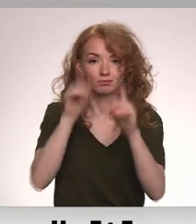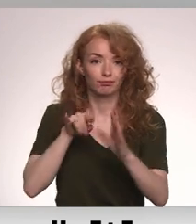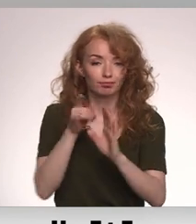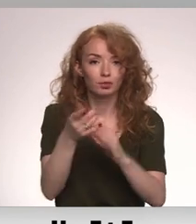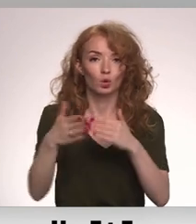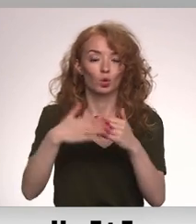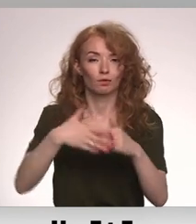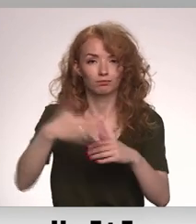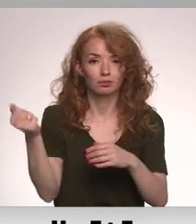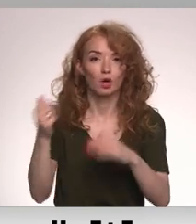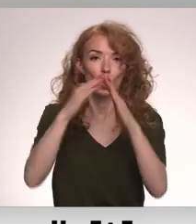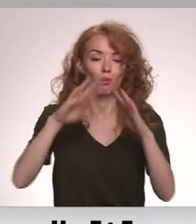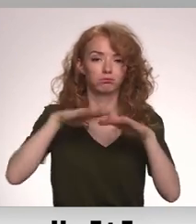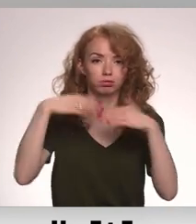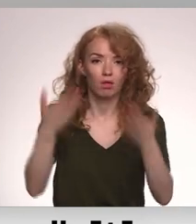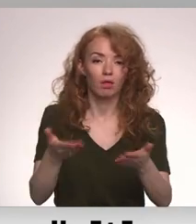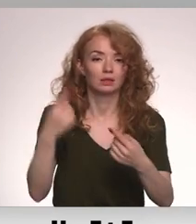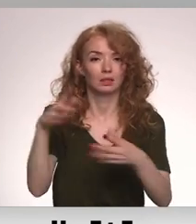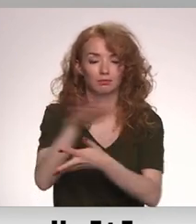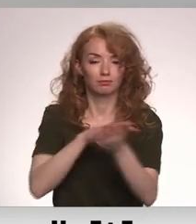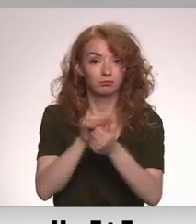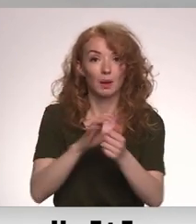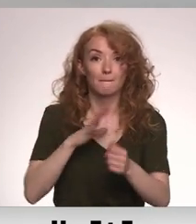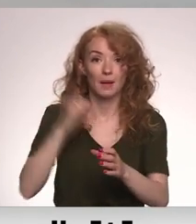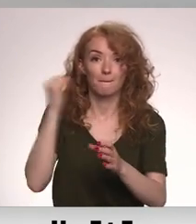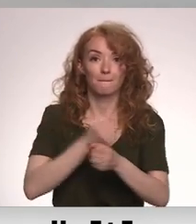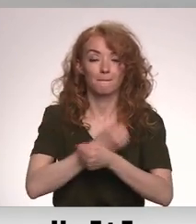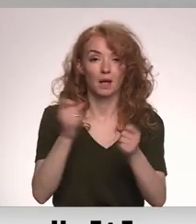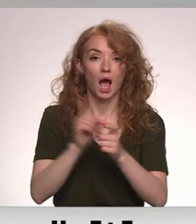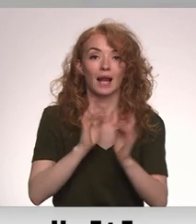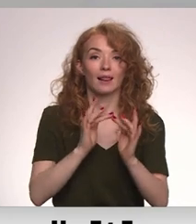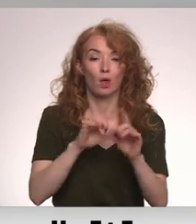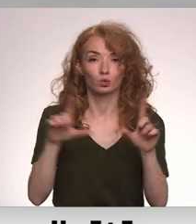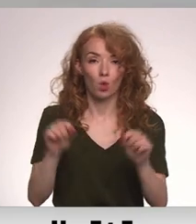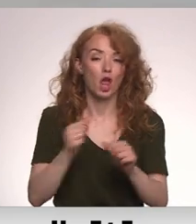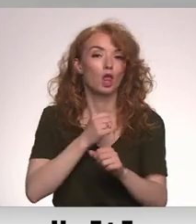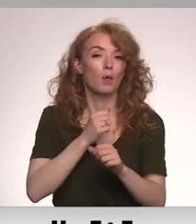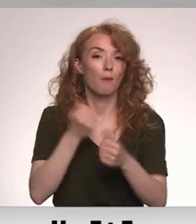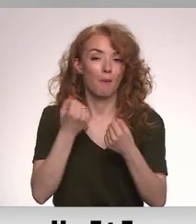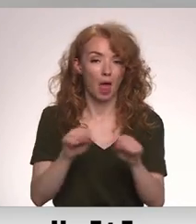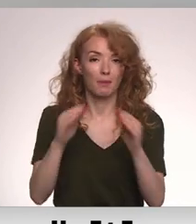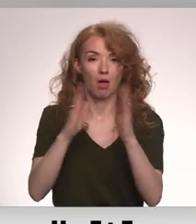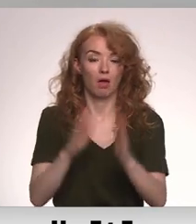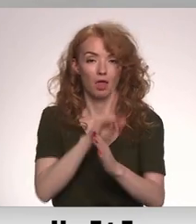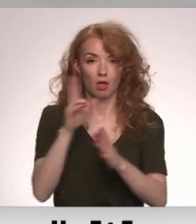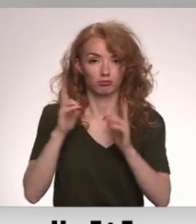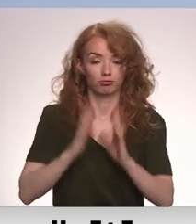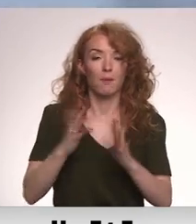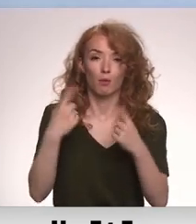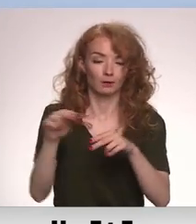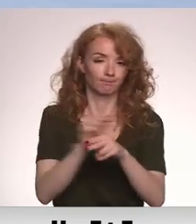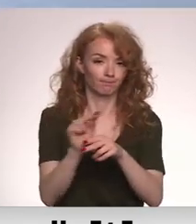citām norāva jumtus, citas sagrāva pilnībā. Bija uzlidojumi internātam, par laimi ēkas neciet. Bet mēs jau esam sākuši atjaunošanas